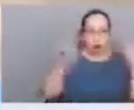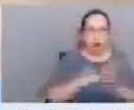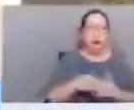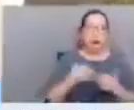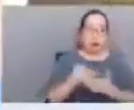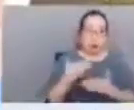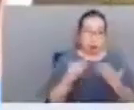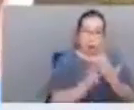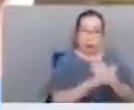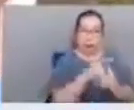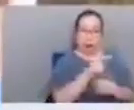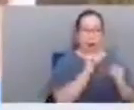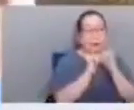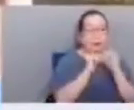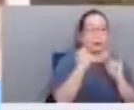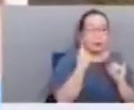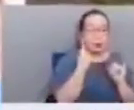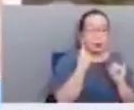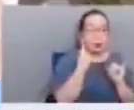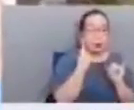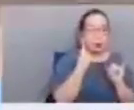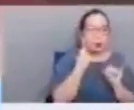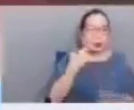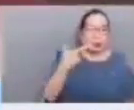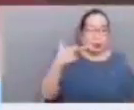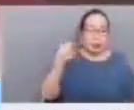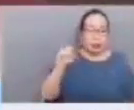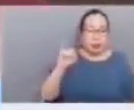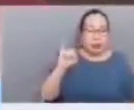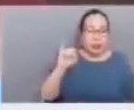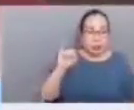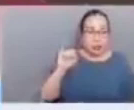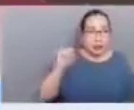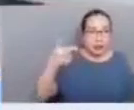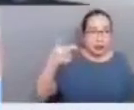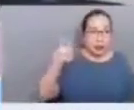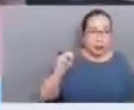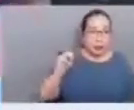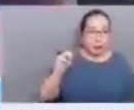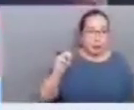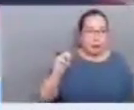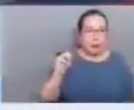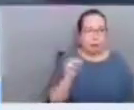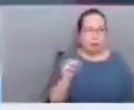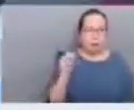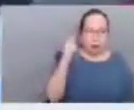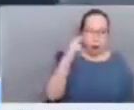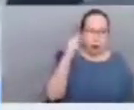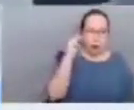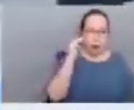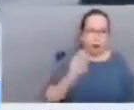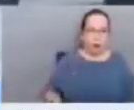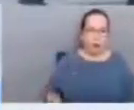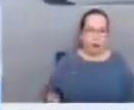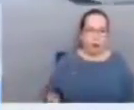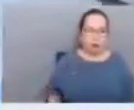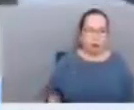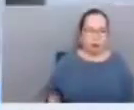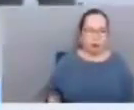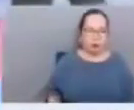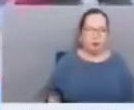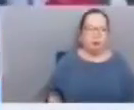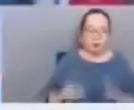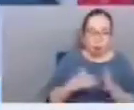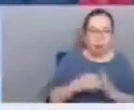ng 10-12% dati. Ang ginawa namin dito ngayon dahil nga sa pandemya,